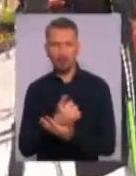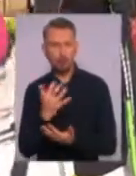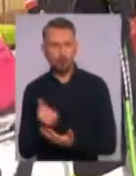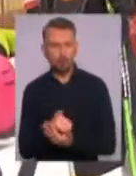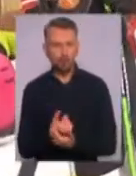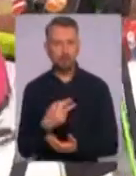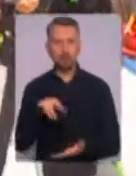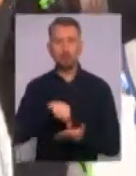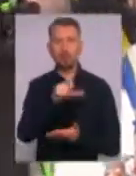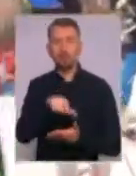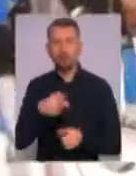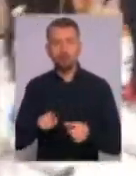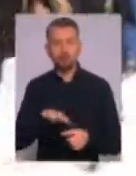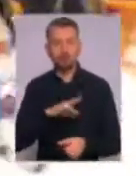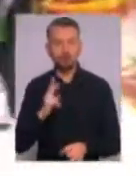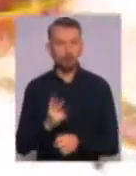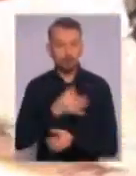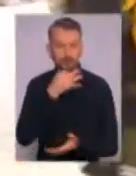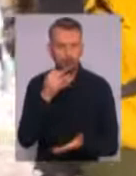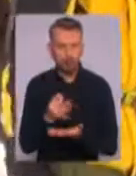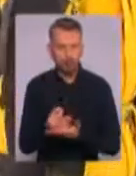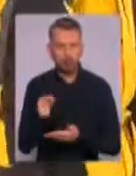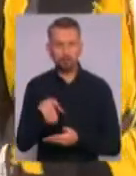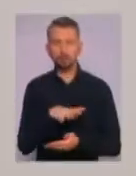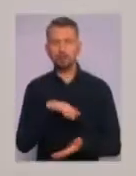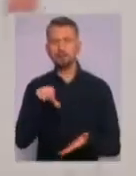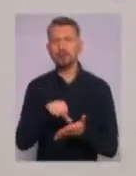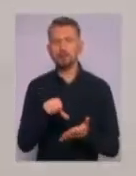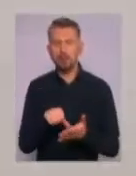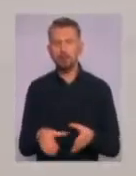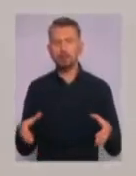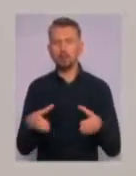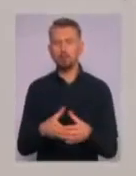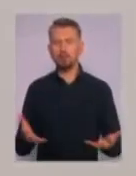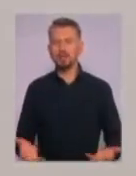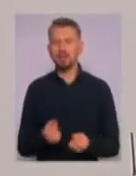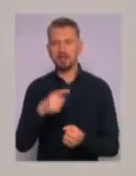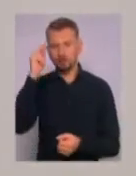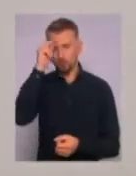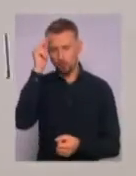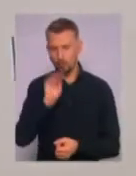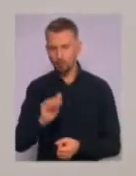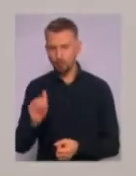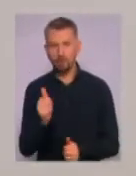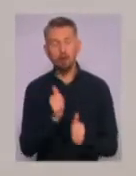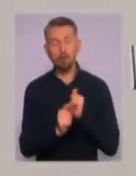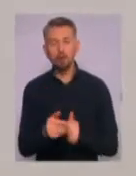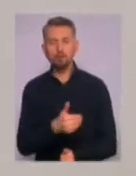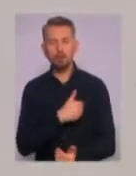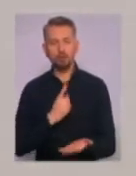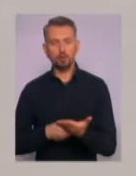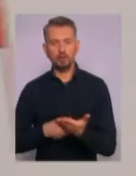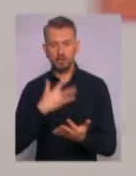Для учасників це була подвійна відповідальність, адже тут були присутні групи підтримки з учнів. Так кожному хотілося довести